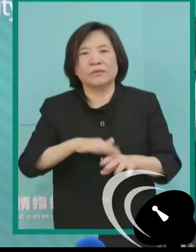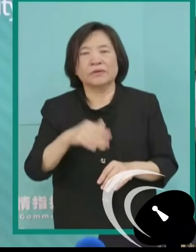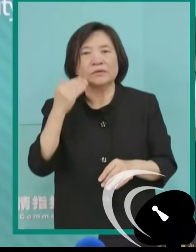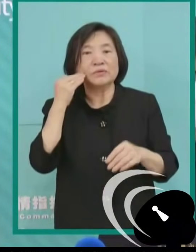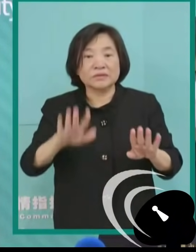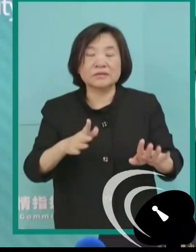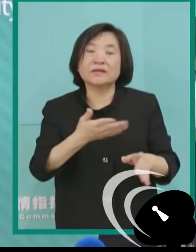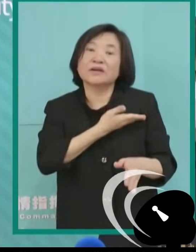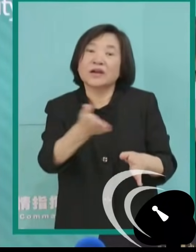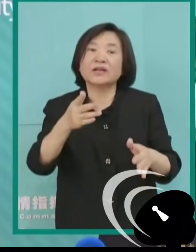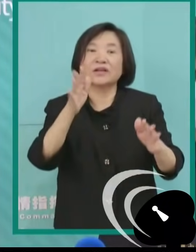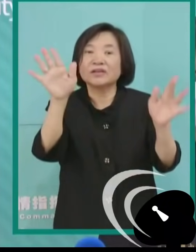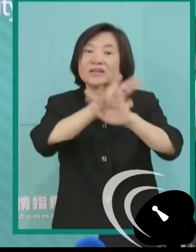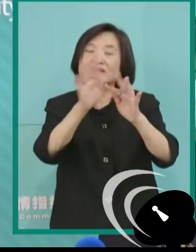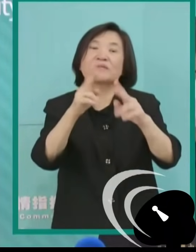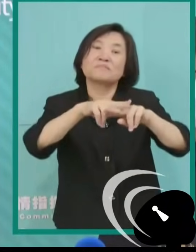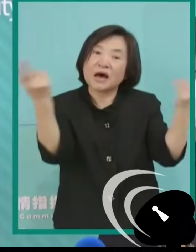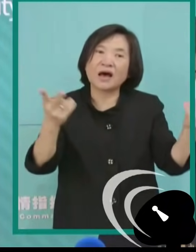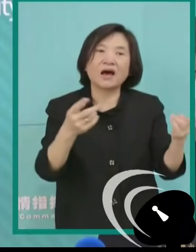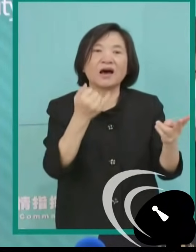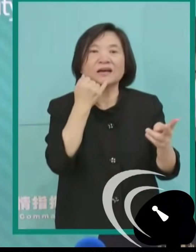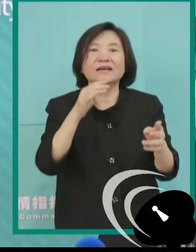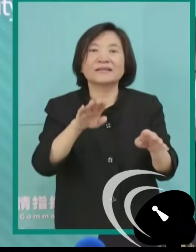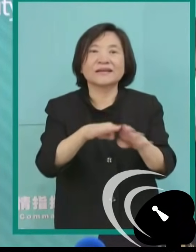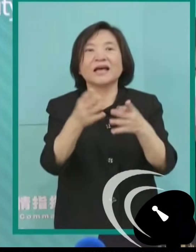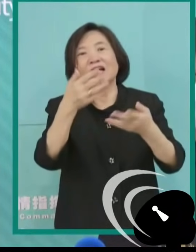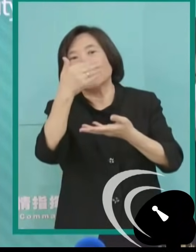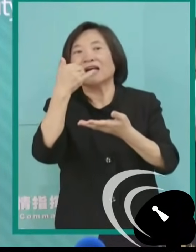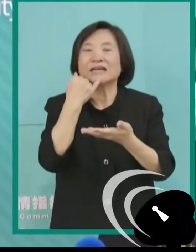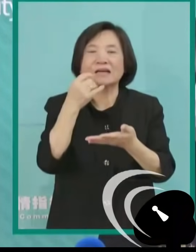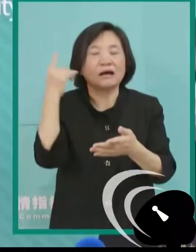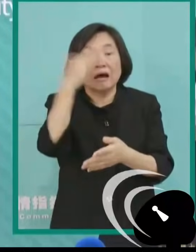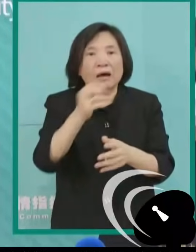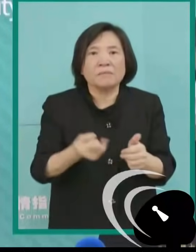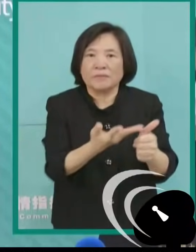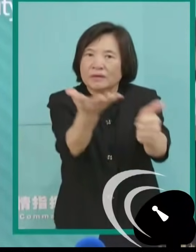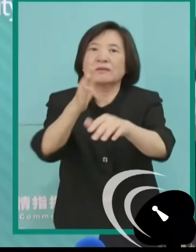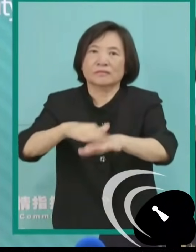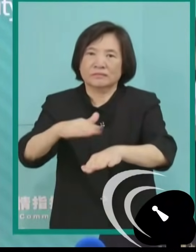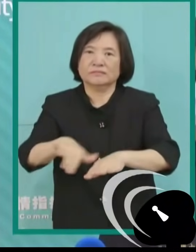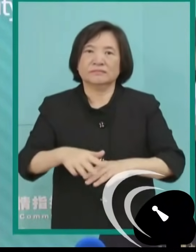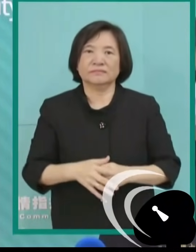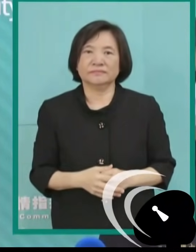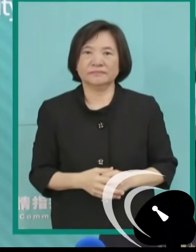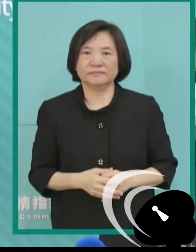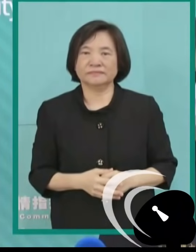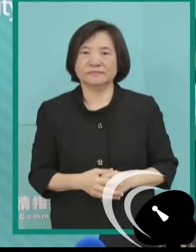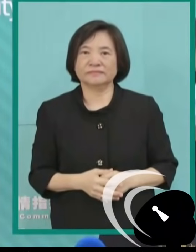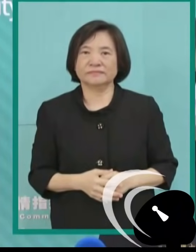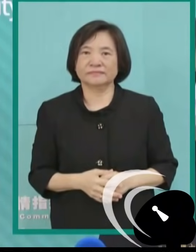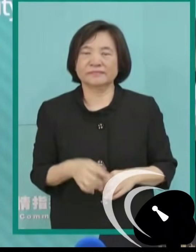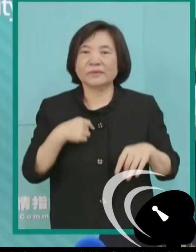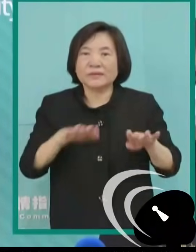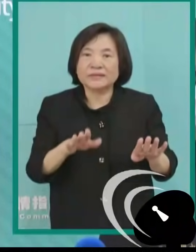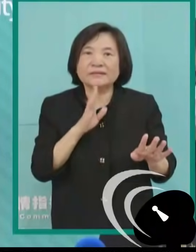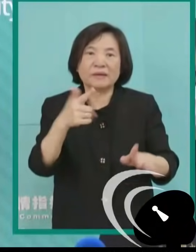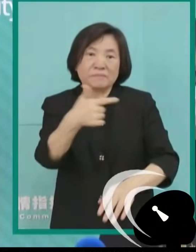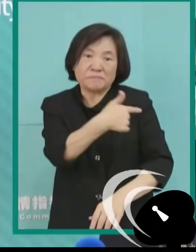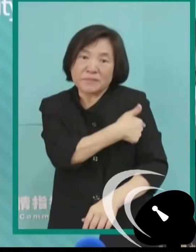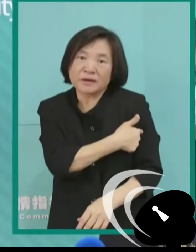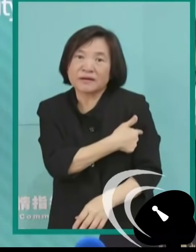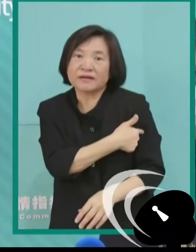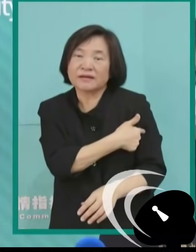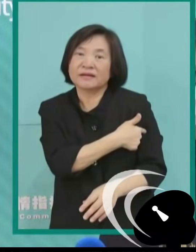许夜市从开始吃饭，疫情一定爆发回去了。所以还是那句话，就因为既然疫苗是已